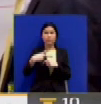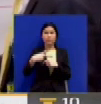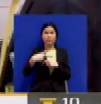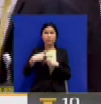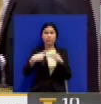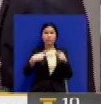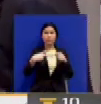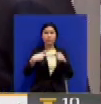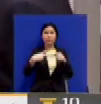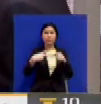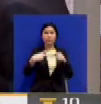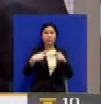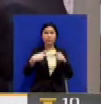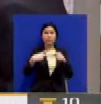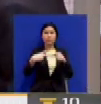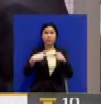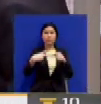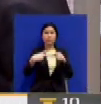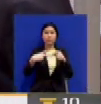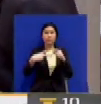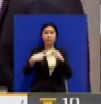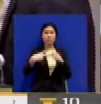ง ลุงชัยไปห้องน้ำมาใช่ไหม